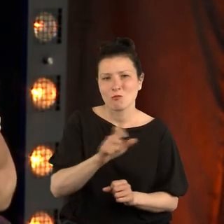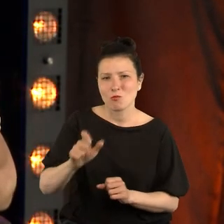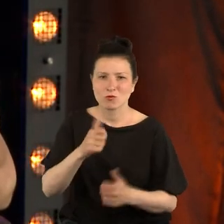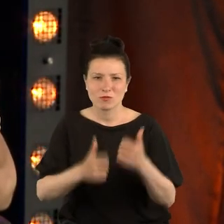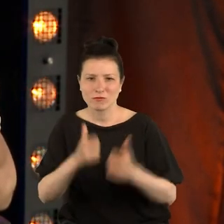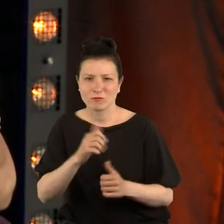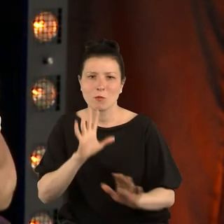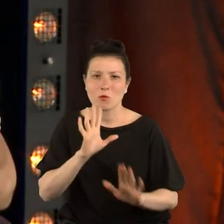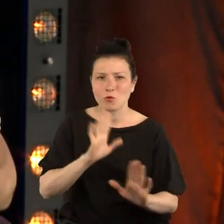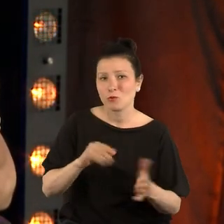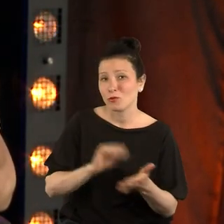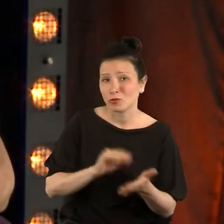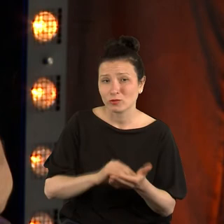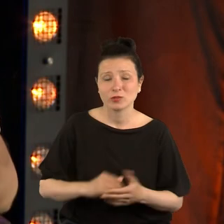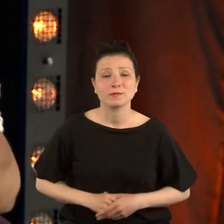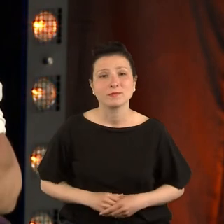doświadczył, tak, bo